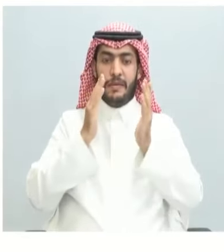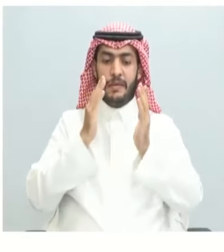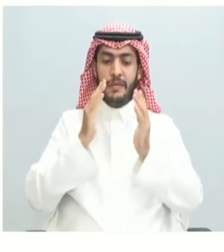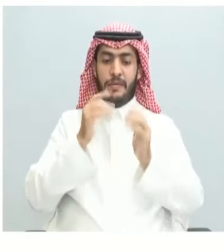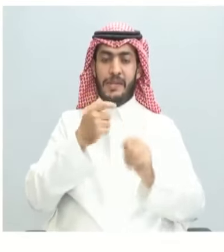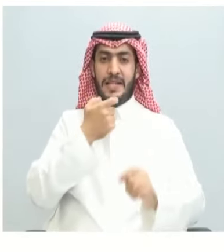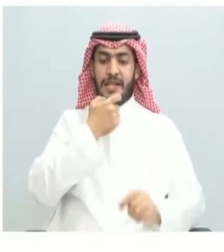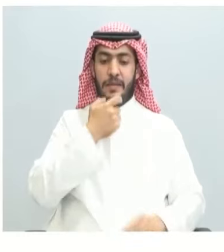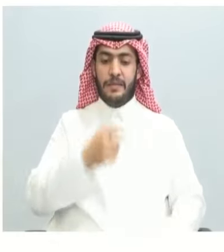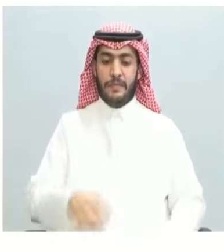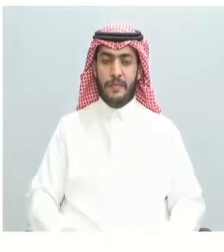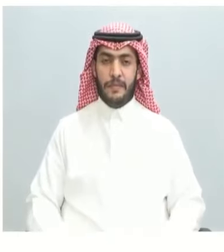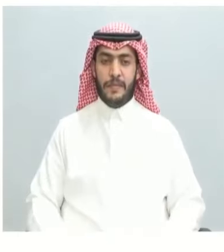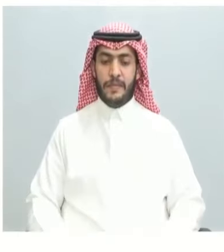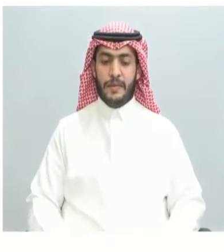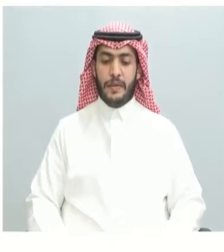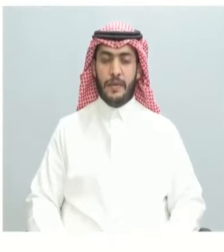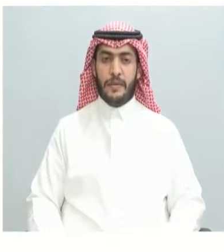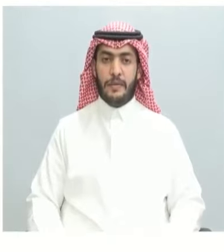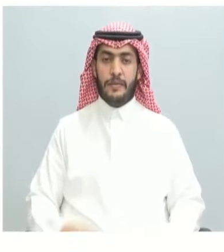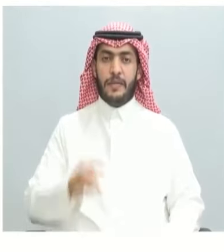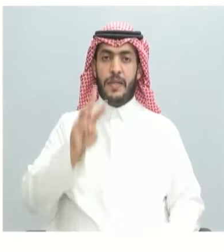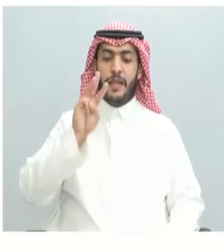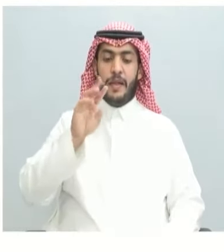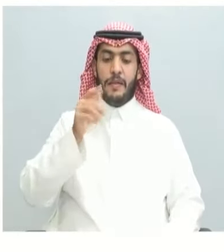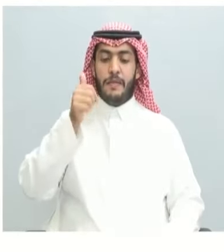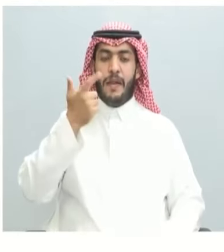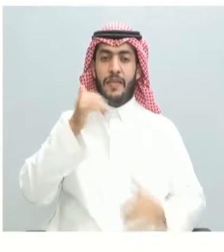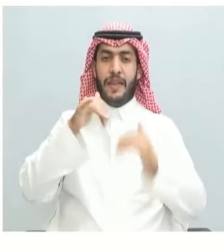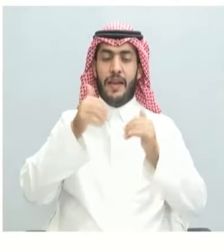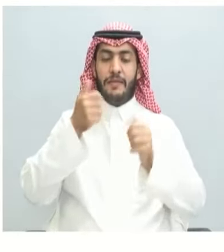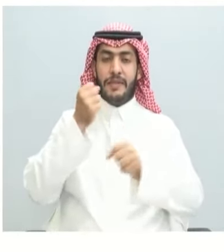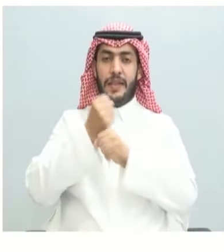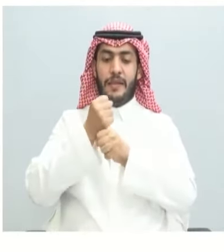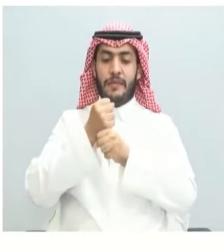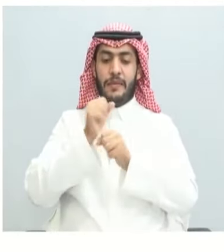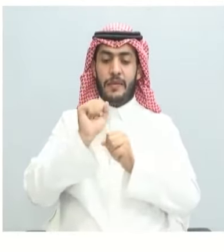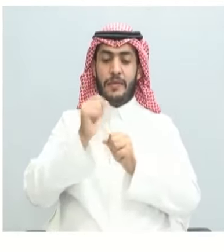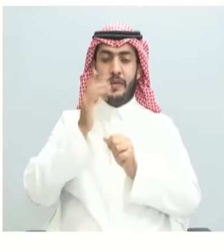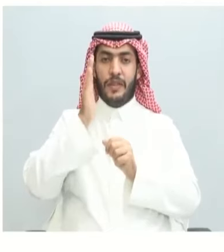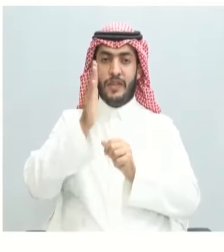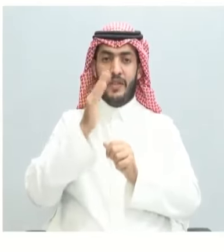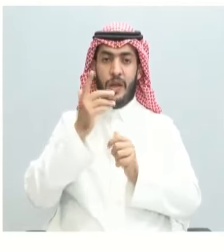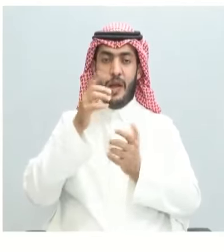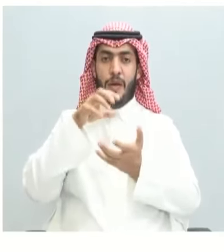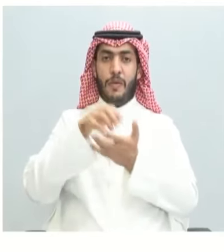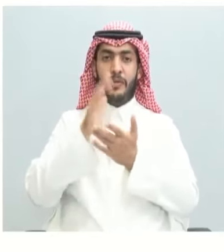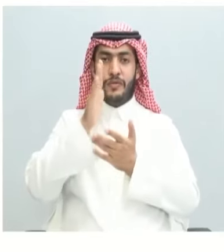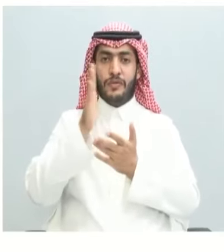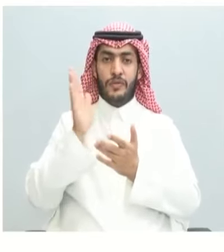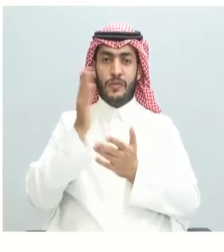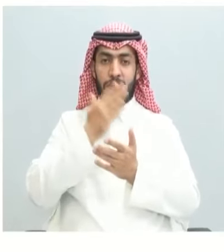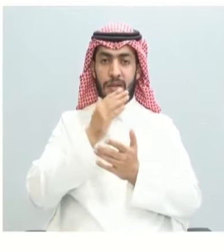اف اون ايج بونز وثلاثه سنرى كيف نتعامل او نستخدم لبنه اتجه نحو الاتجاه او